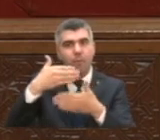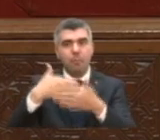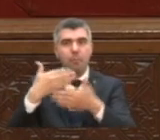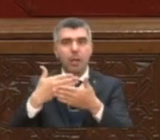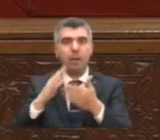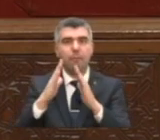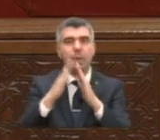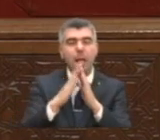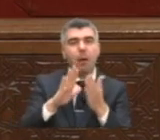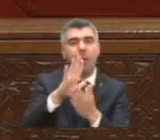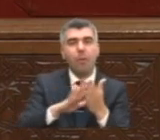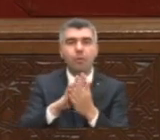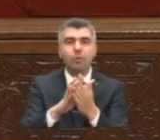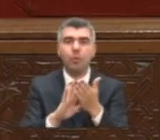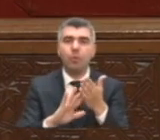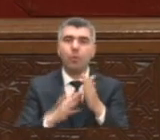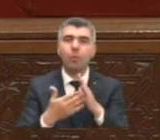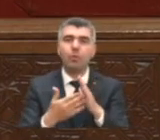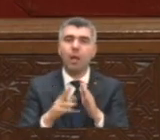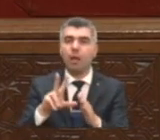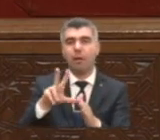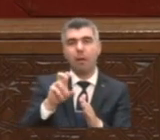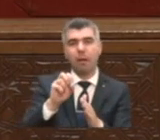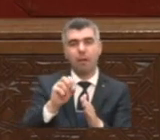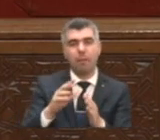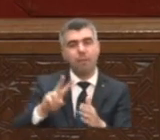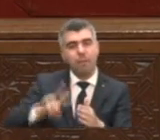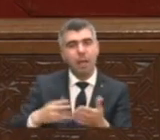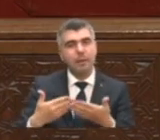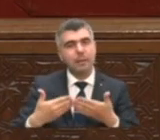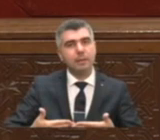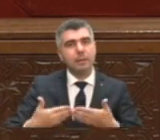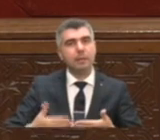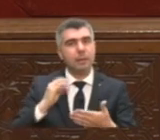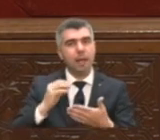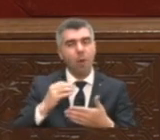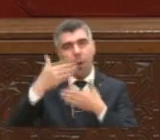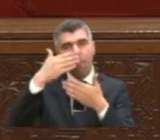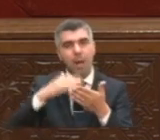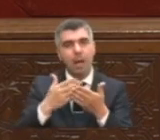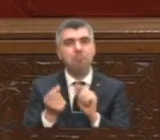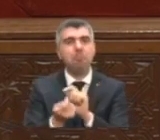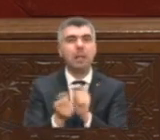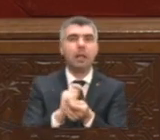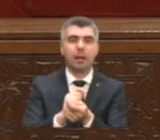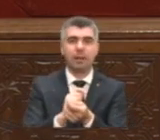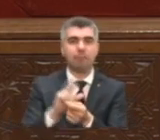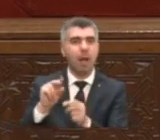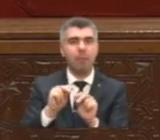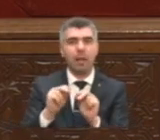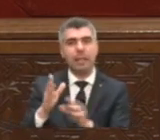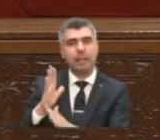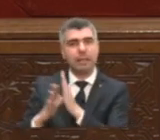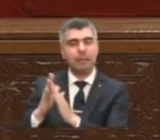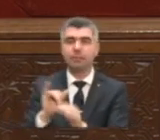نعاودوا النظر وناخذوا بعين الاعتبار الواقع الحالي ديال بلادنا، وان شاء الله من هاد القوانين اللي غادي نعاودوا